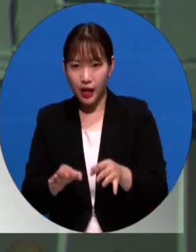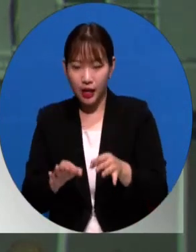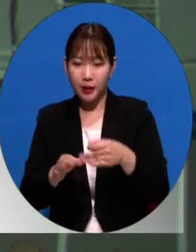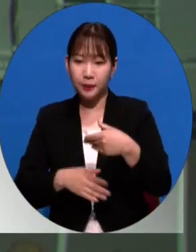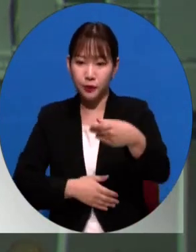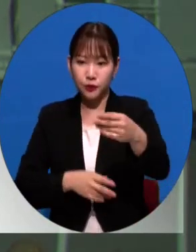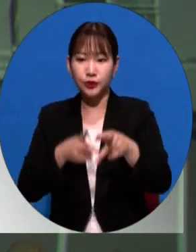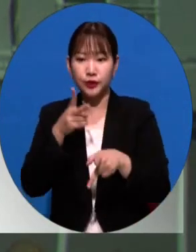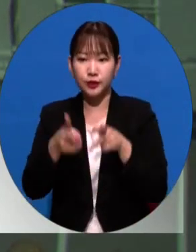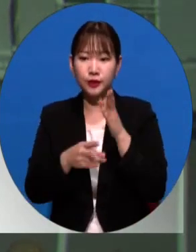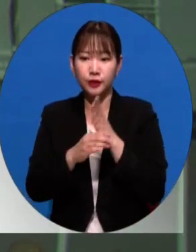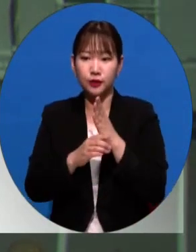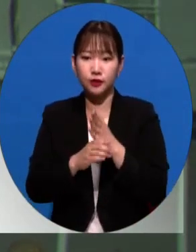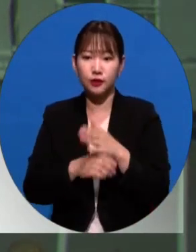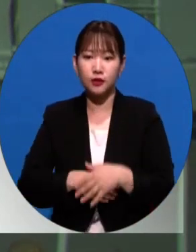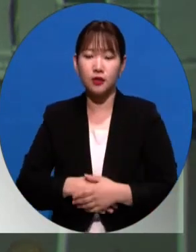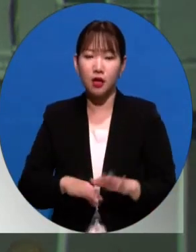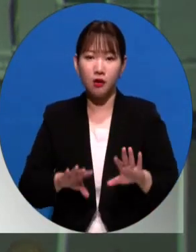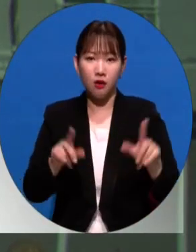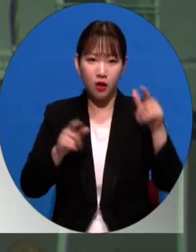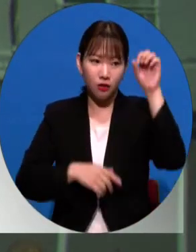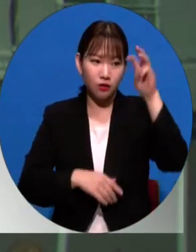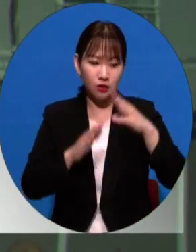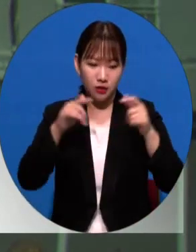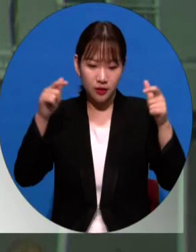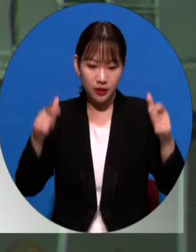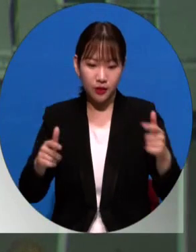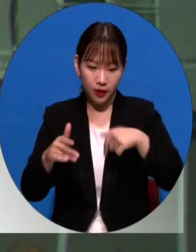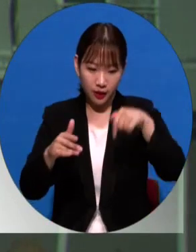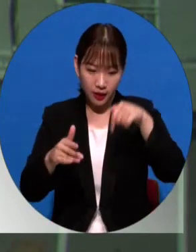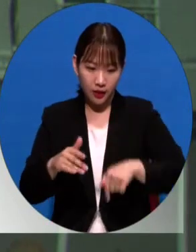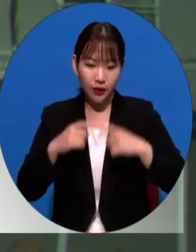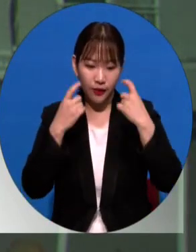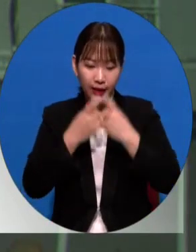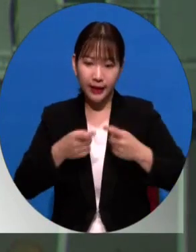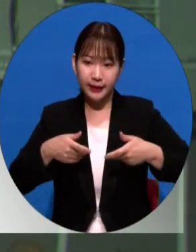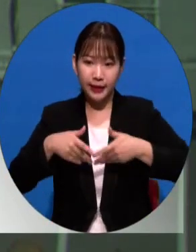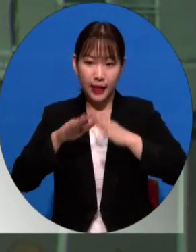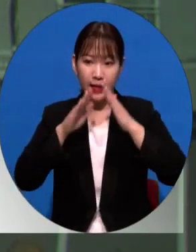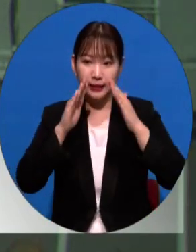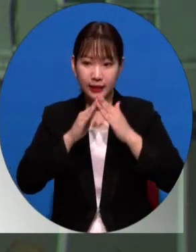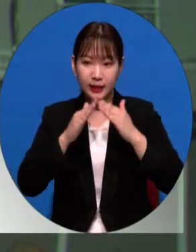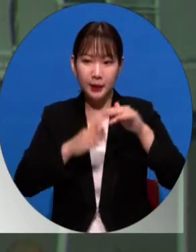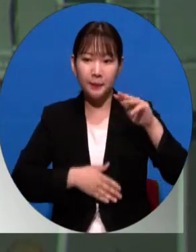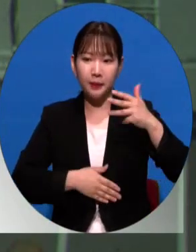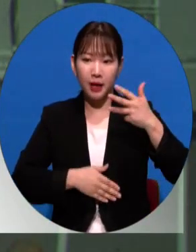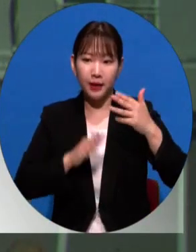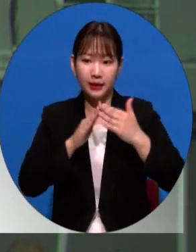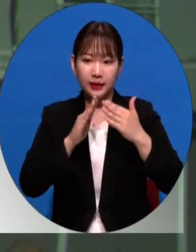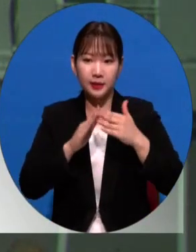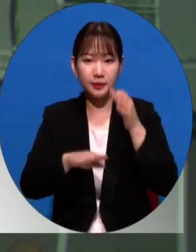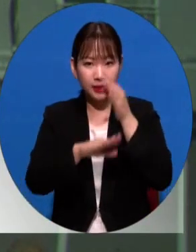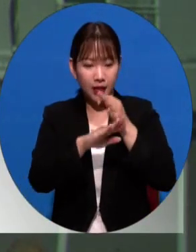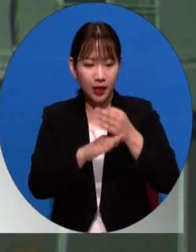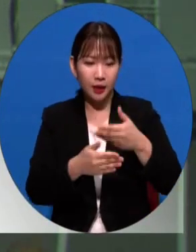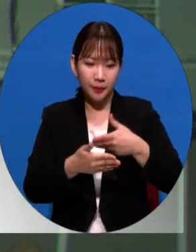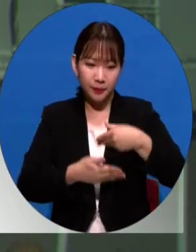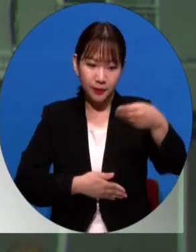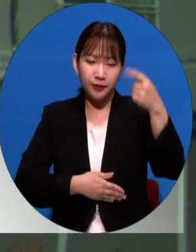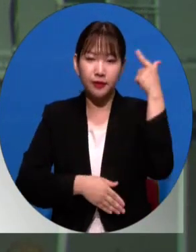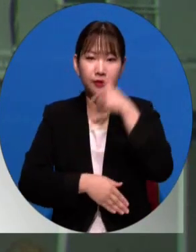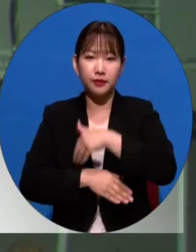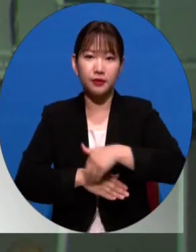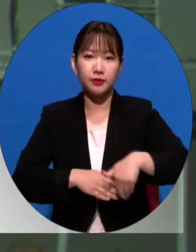임대해주는 사업을 하고 있습니다. 올해 광주 전남에서만 민간 신축 주택 800여 가구를 매입해 공급할